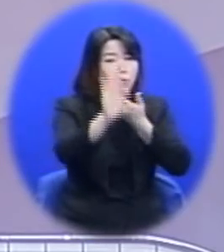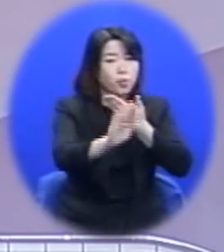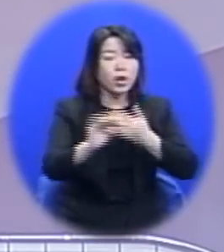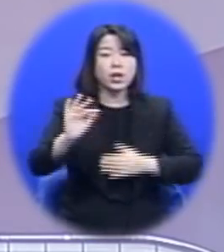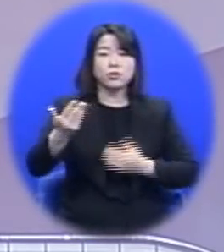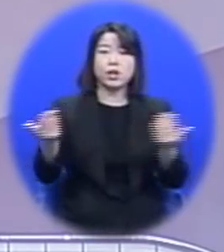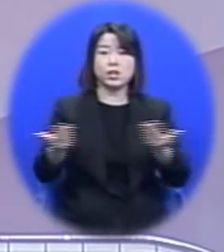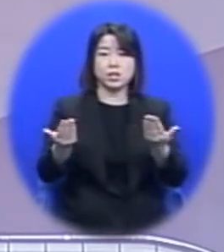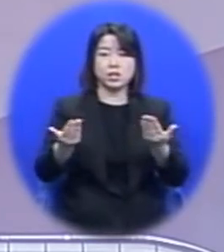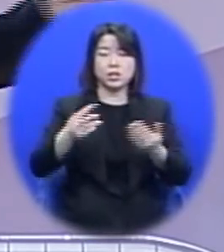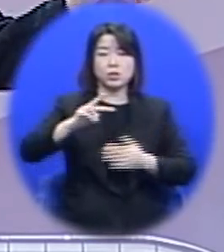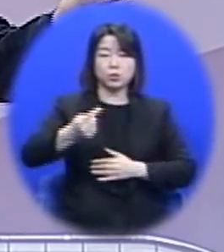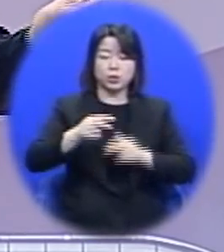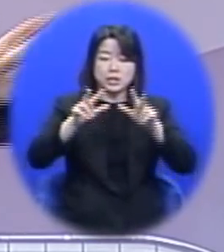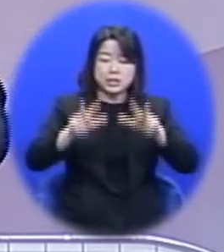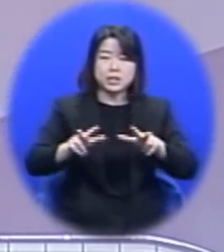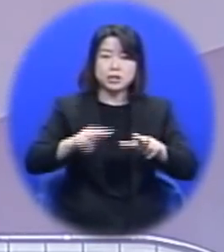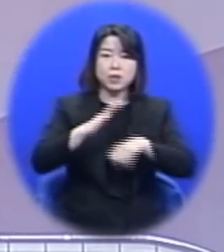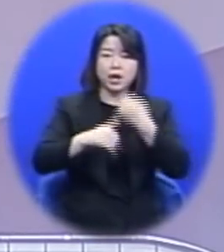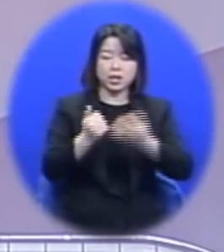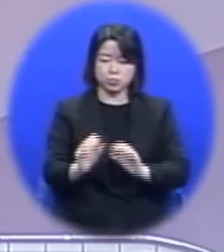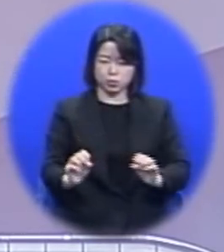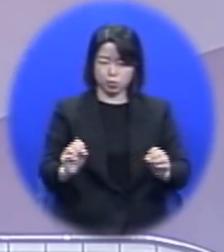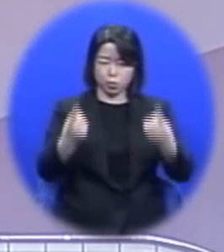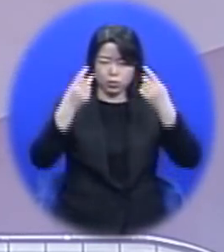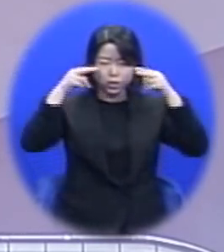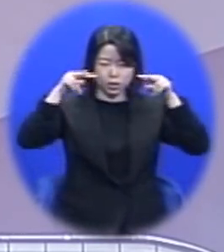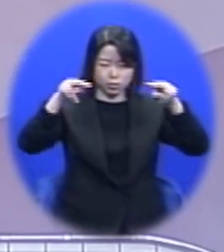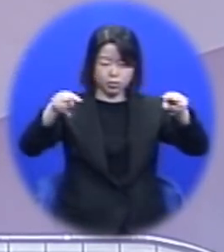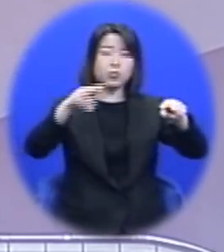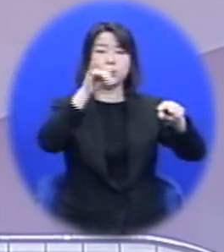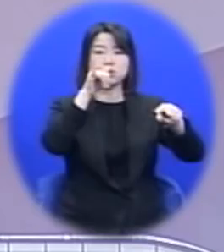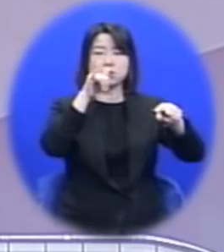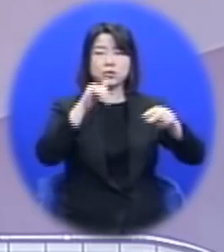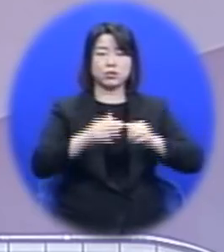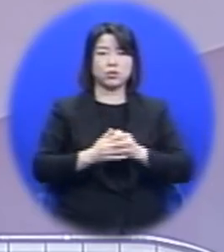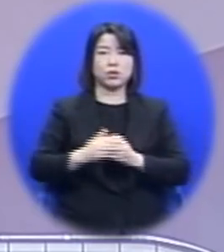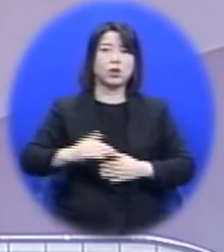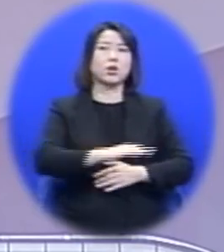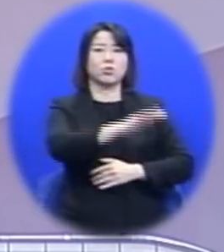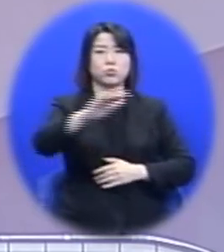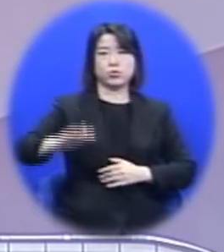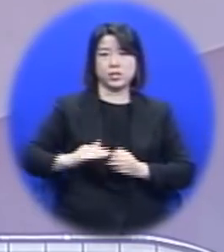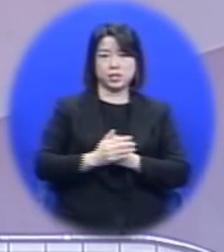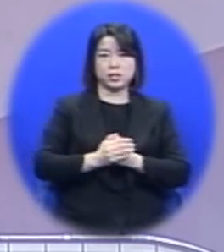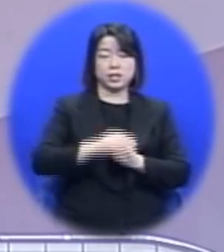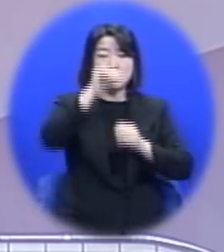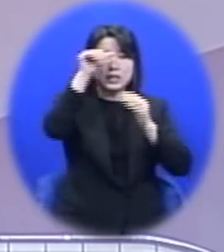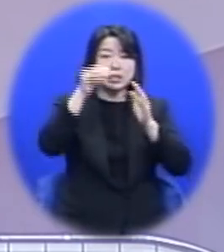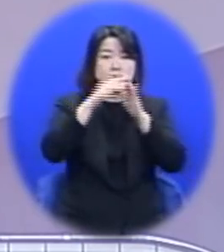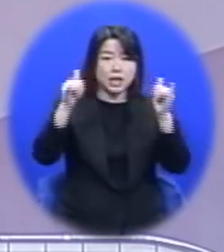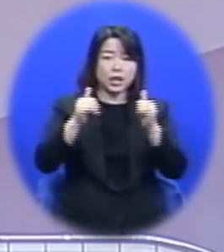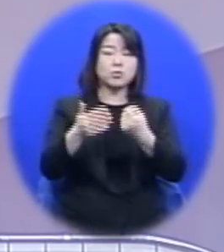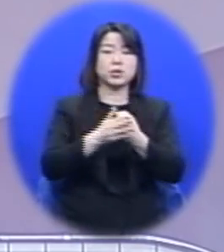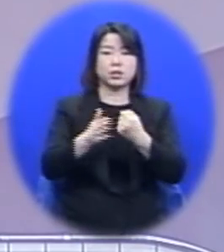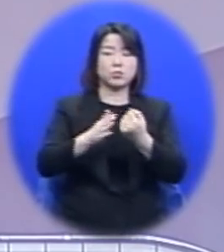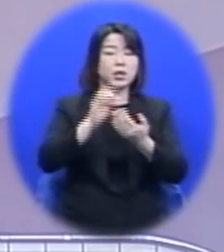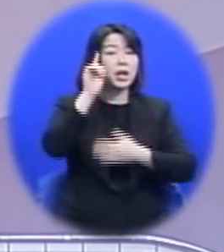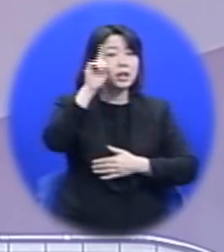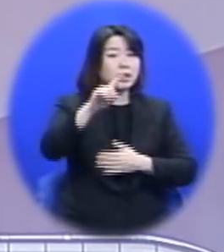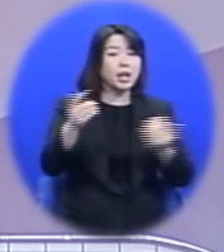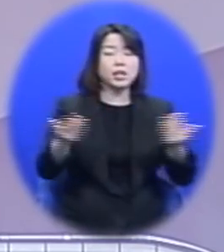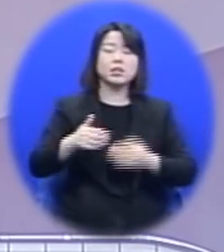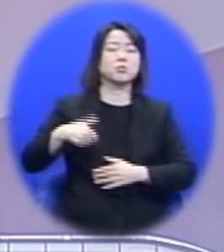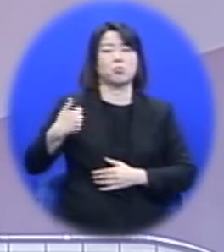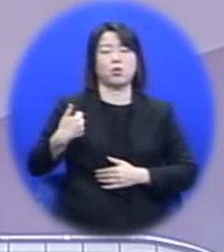일도 지금 하나님은 동시에 다 보고 계세요. 우리는 인간이라 내일 일을 알 수가